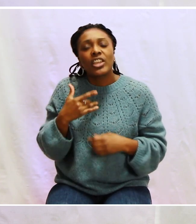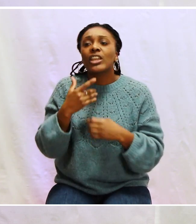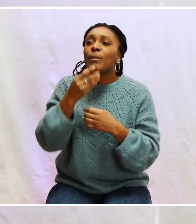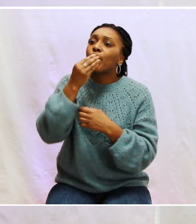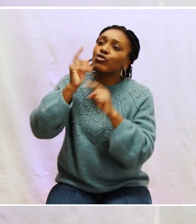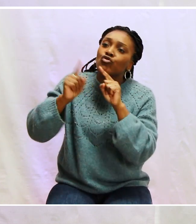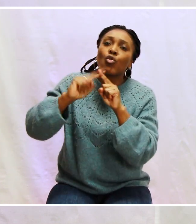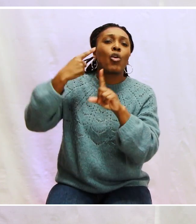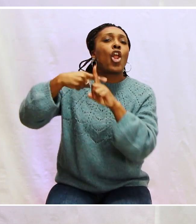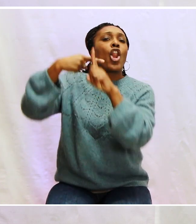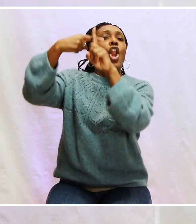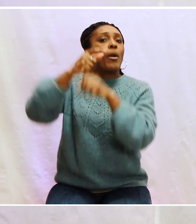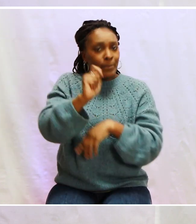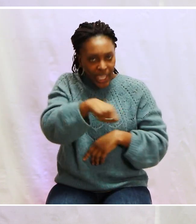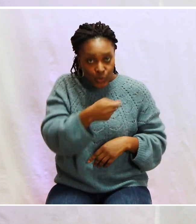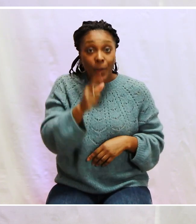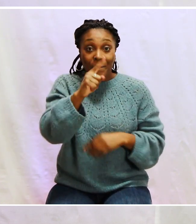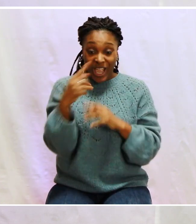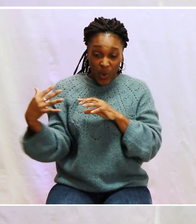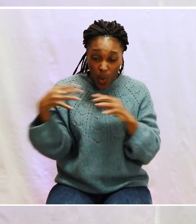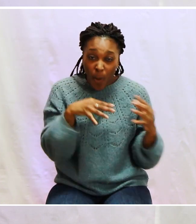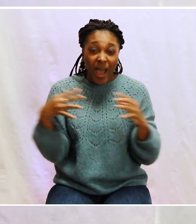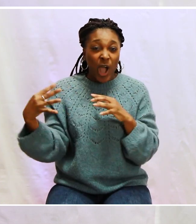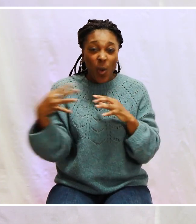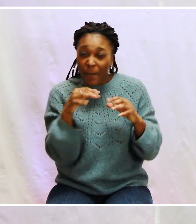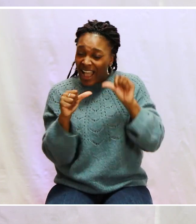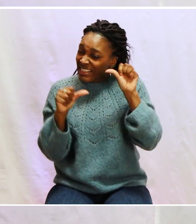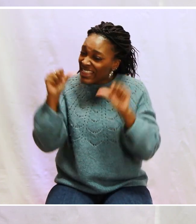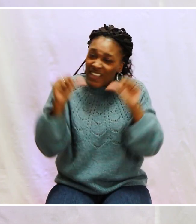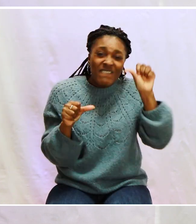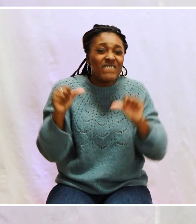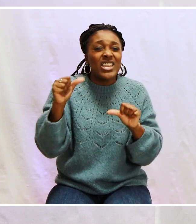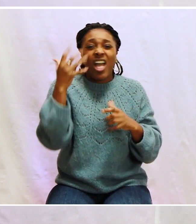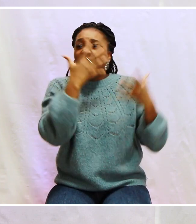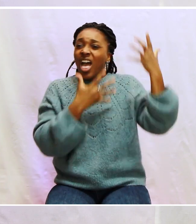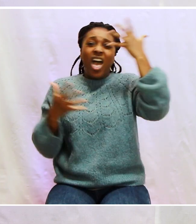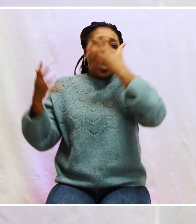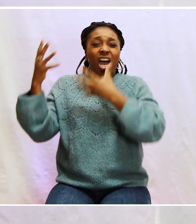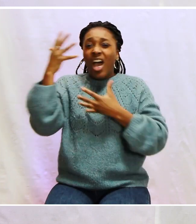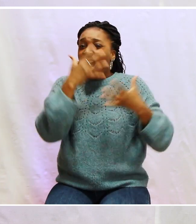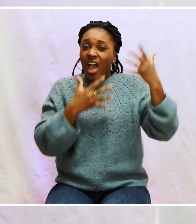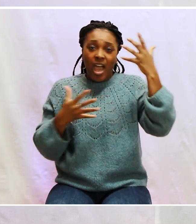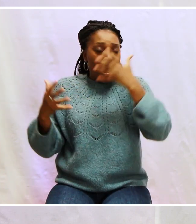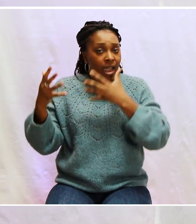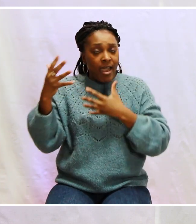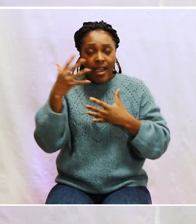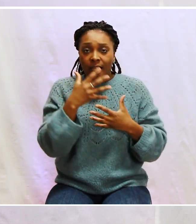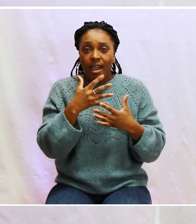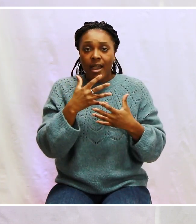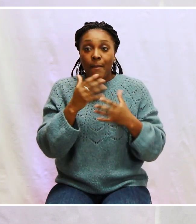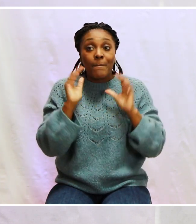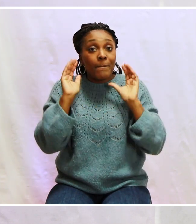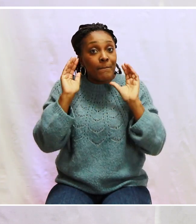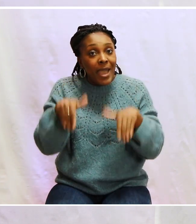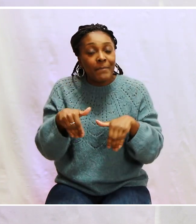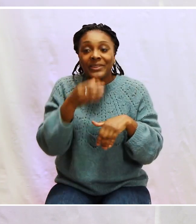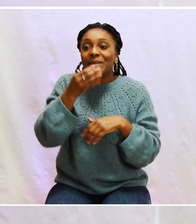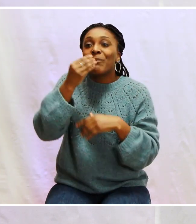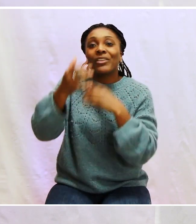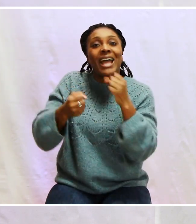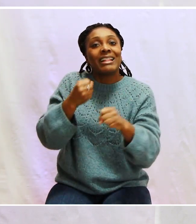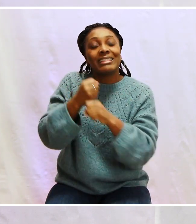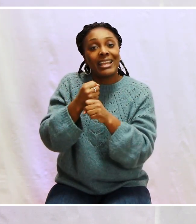Ça veut dire que à travers les combats, les défis, à travers peut-être les épreuves que la personne va passer en face de moi quand je lui souhaite la bonne